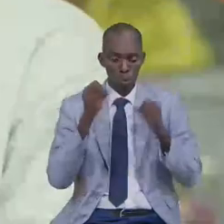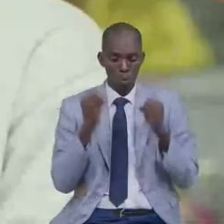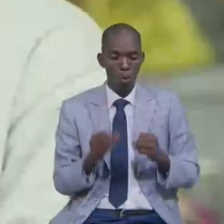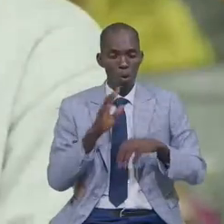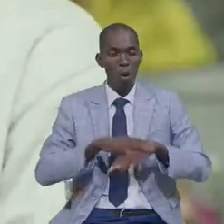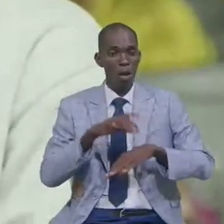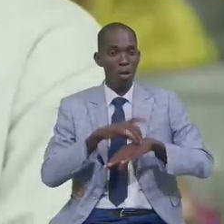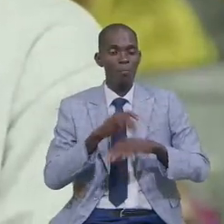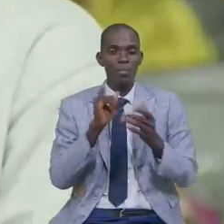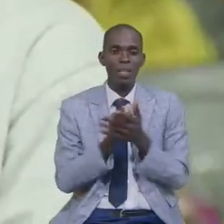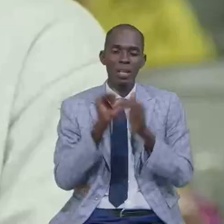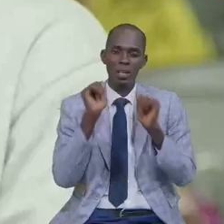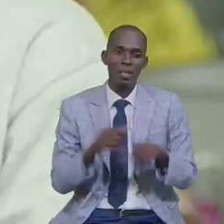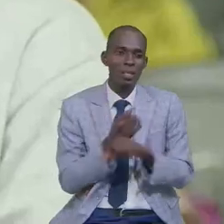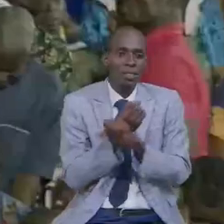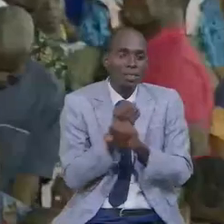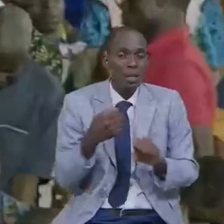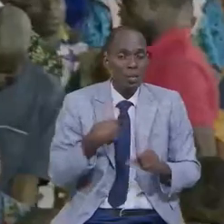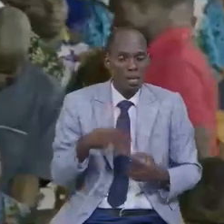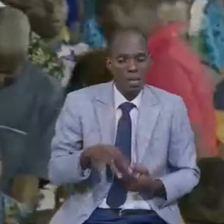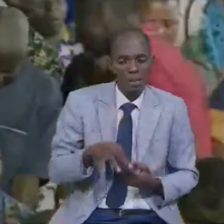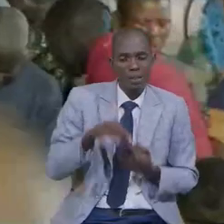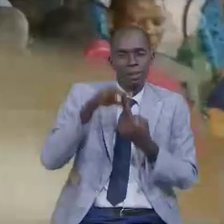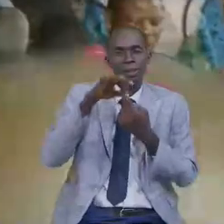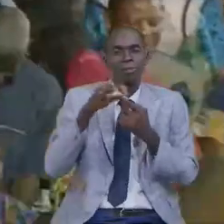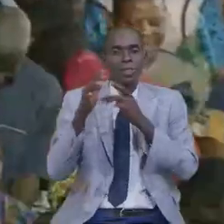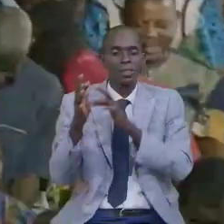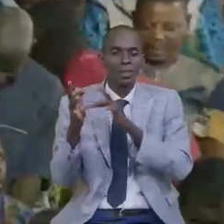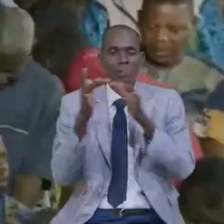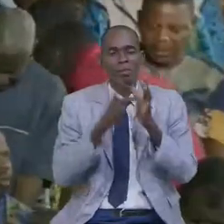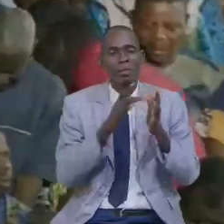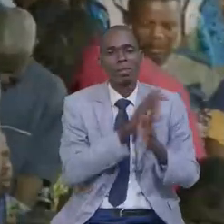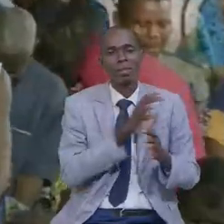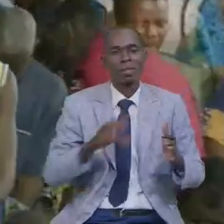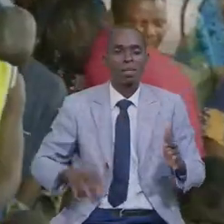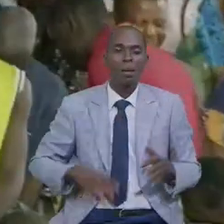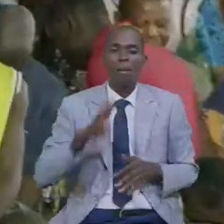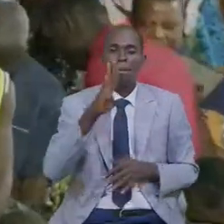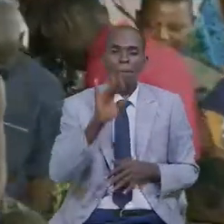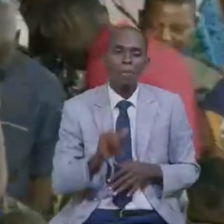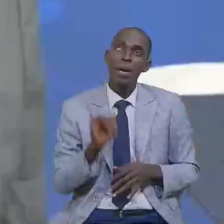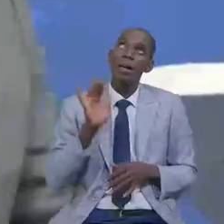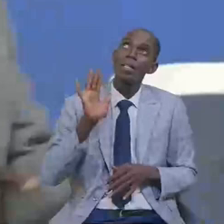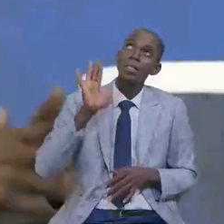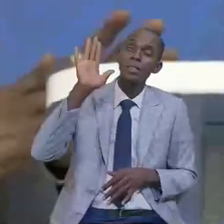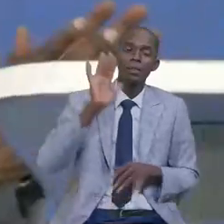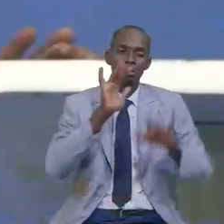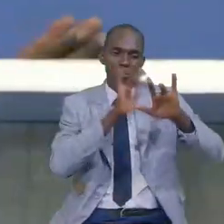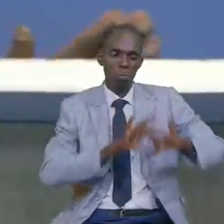me sauver, sauf Jésus-Christ. Par sa miséricorde, par le